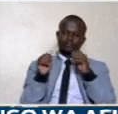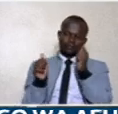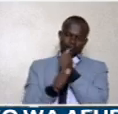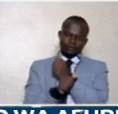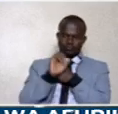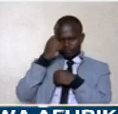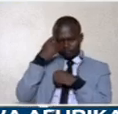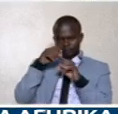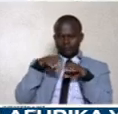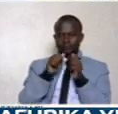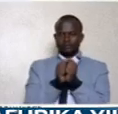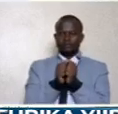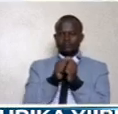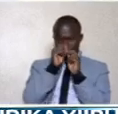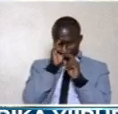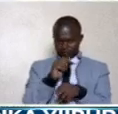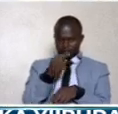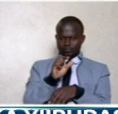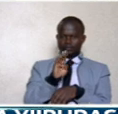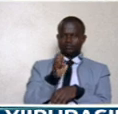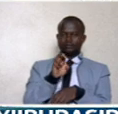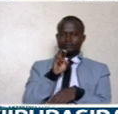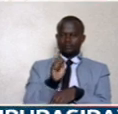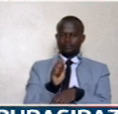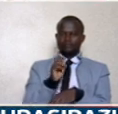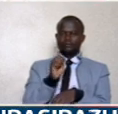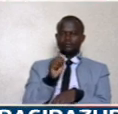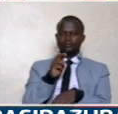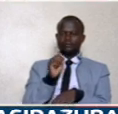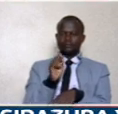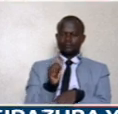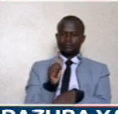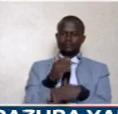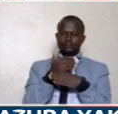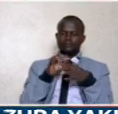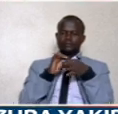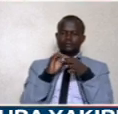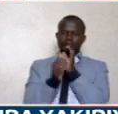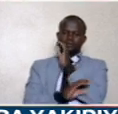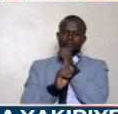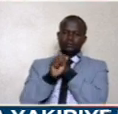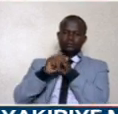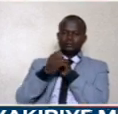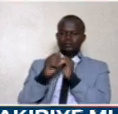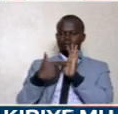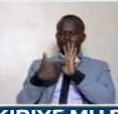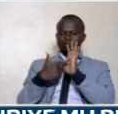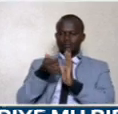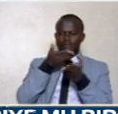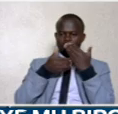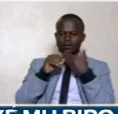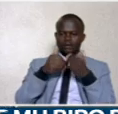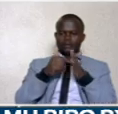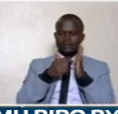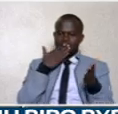wa Repubulika ya Demokarasi ya Congo Honorable Gilbert Kankonde Malamba. Minisitiri w'Ububanyi n'Amahanga wa Angola we yagaragaje ko ibi biganiro ari